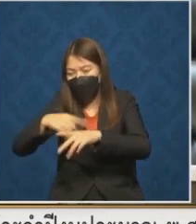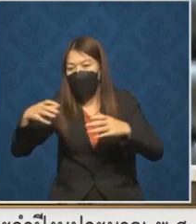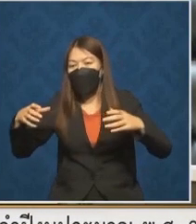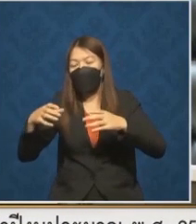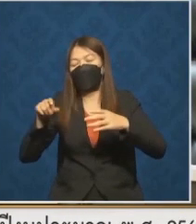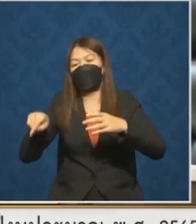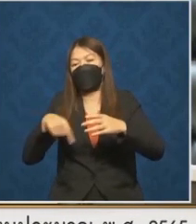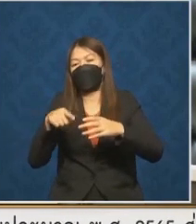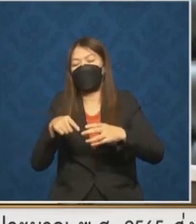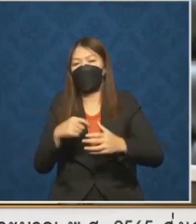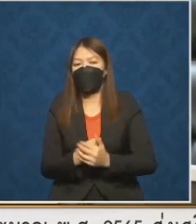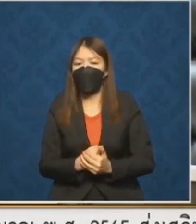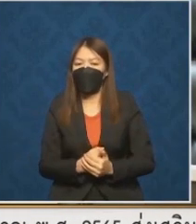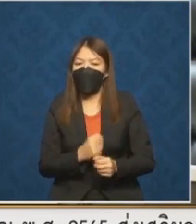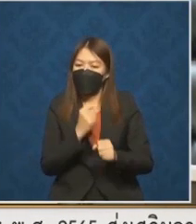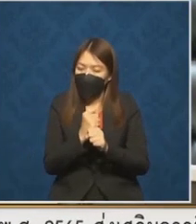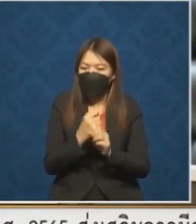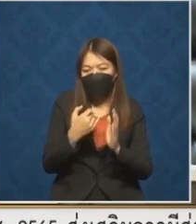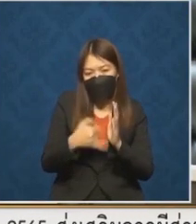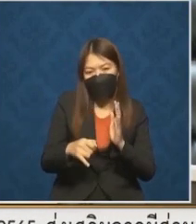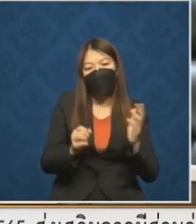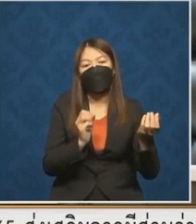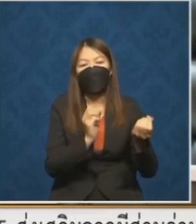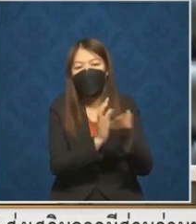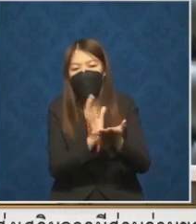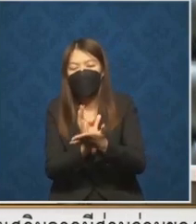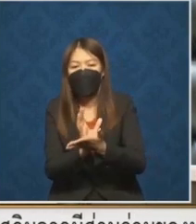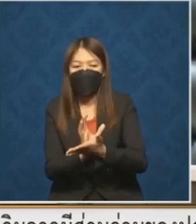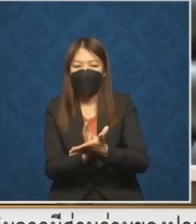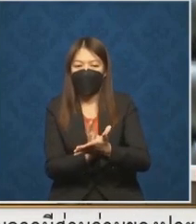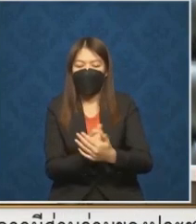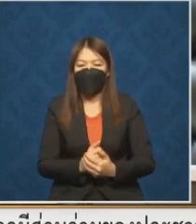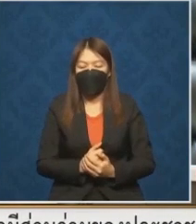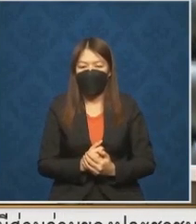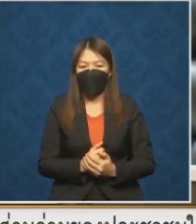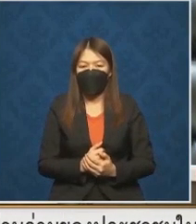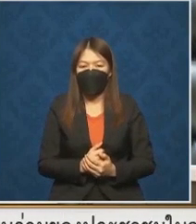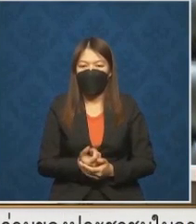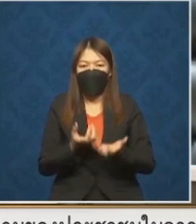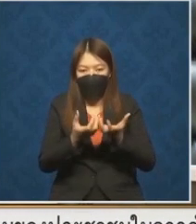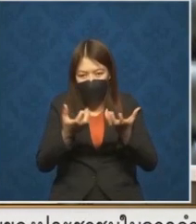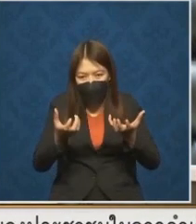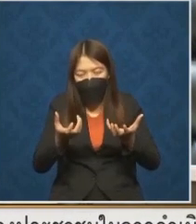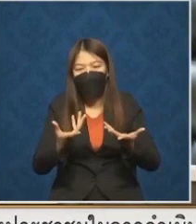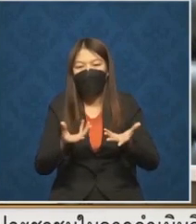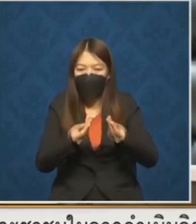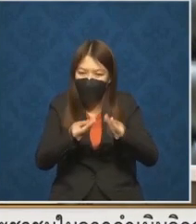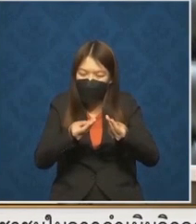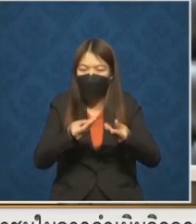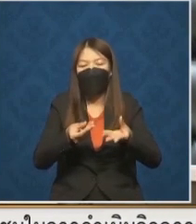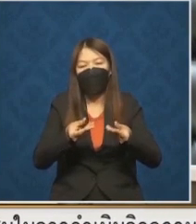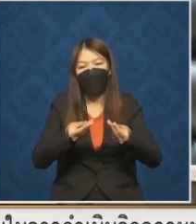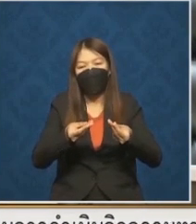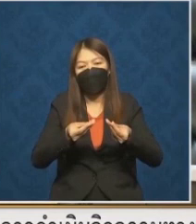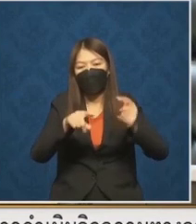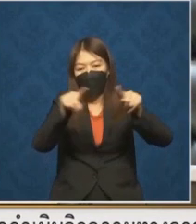กลุกเป็นการละเมิดเป็นการแ่งคิ่งทรับพยากรที่เป็ที่ด